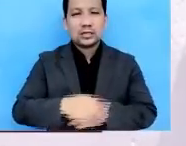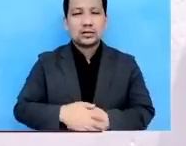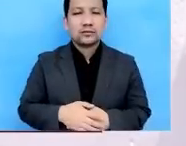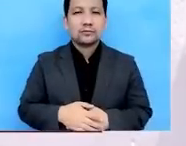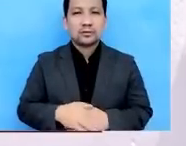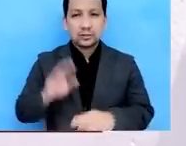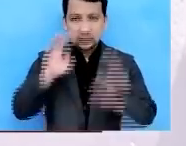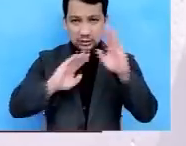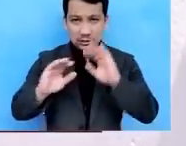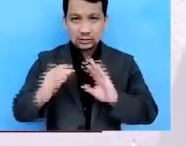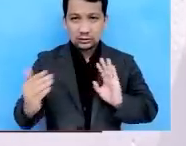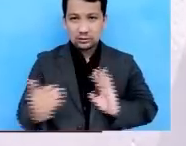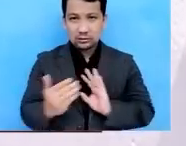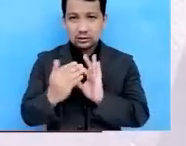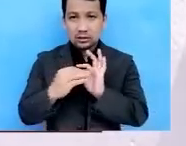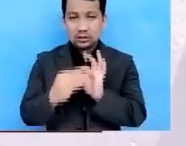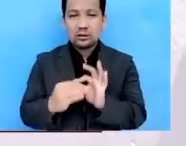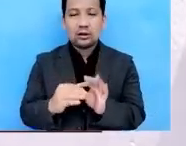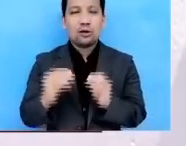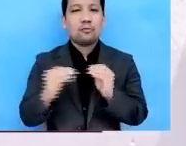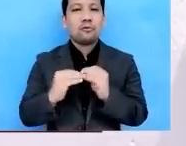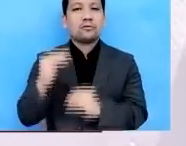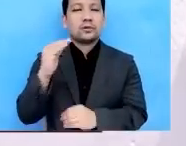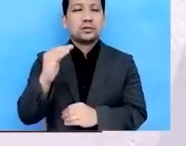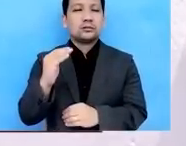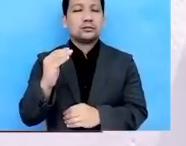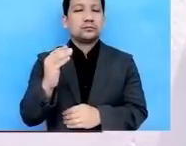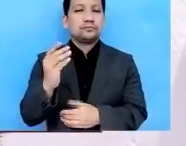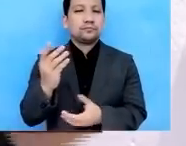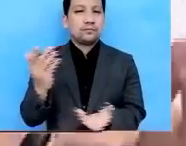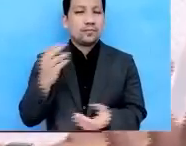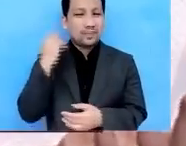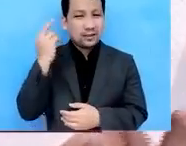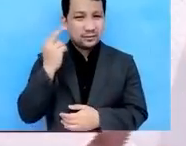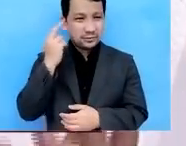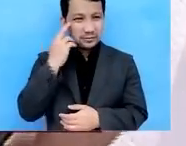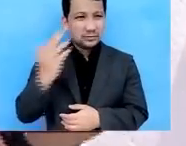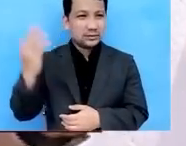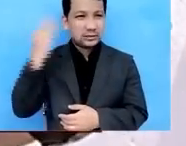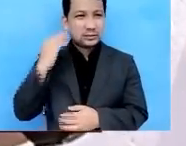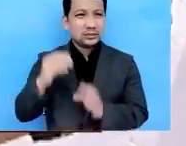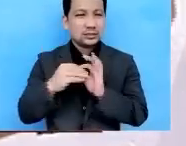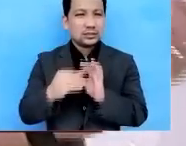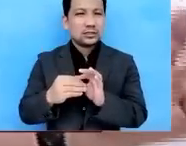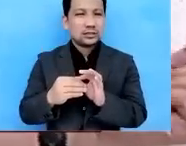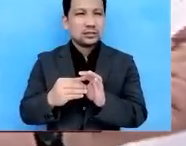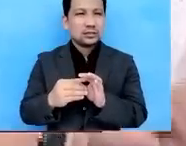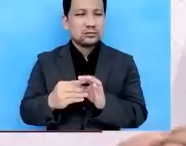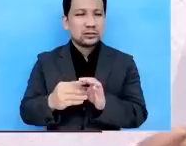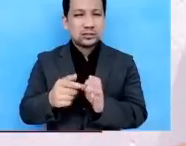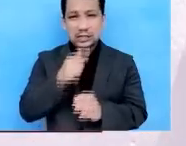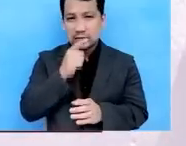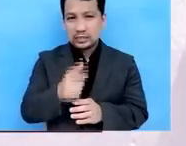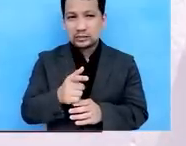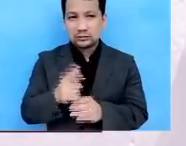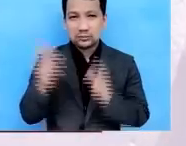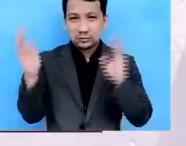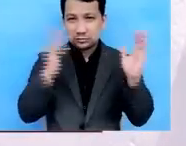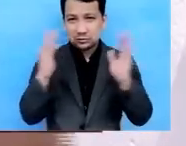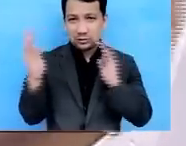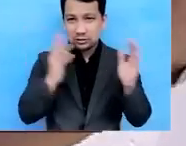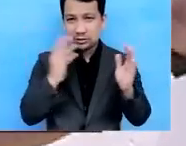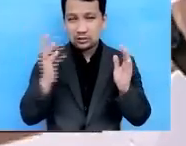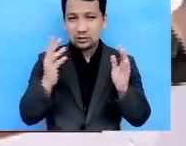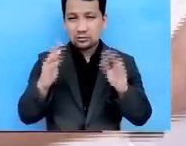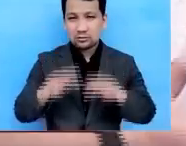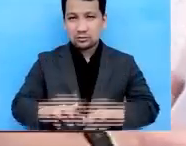that we are facing now is because of the recent past, medyo minamalas tayo sa bagyo. Bumaba,